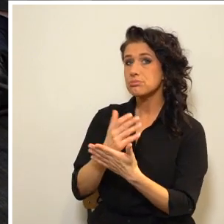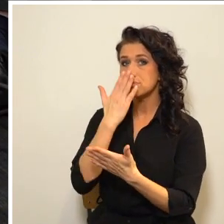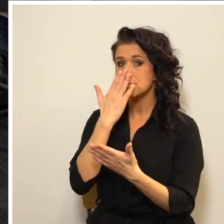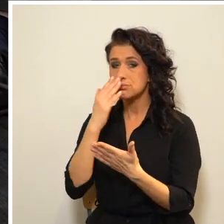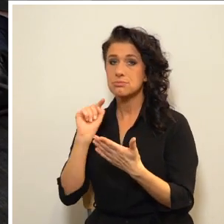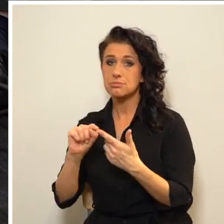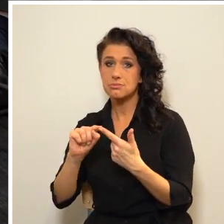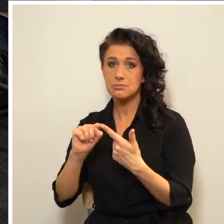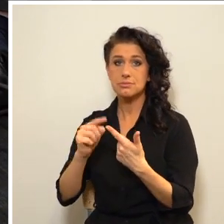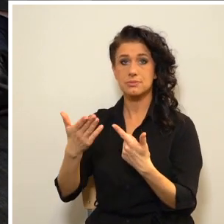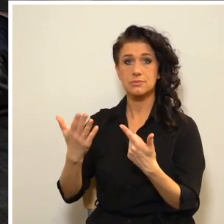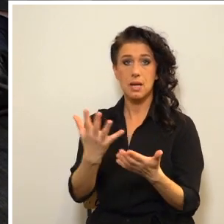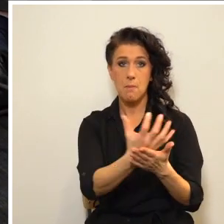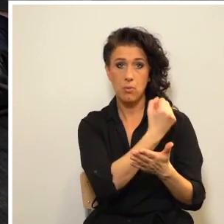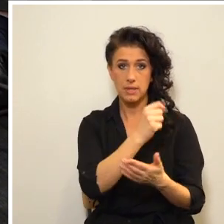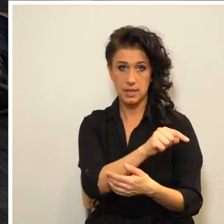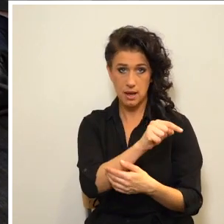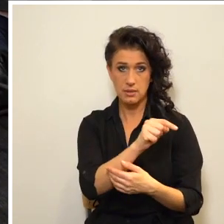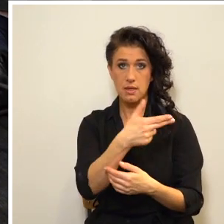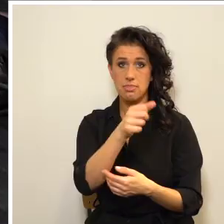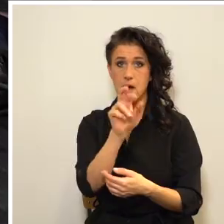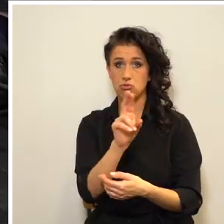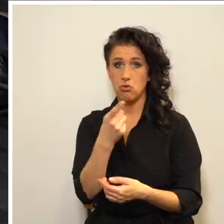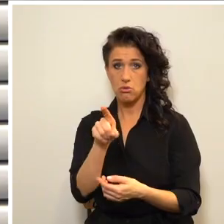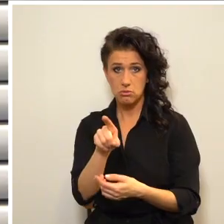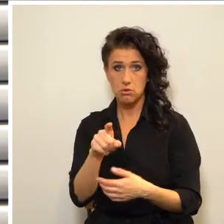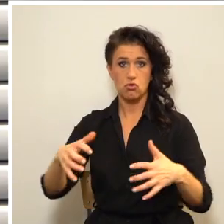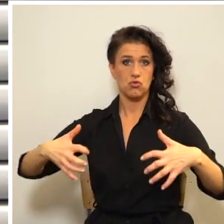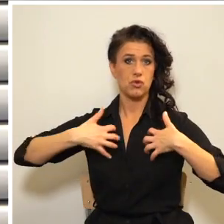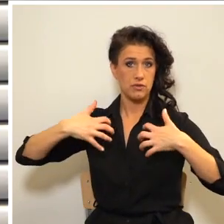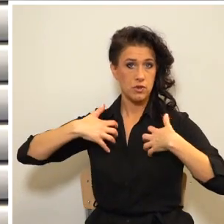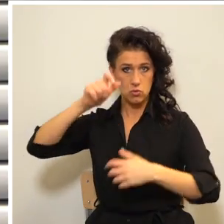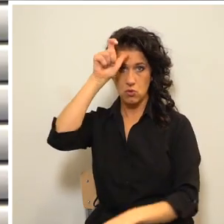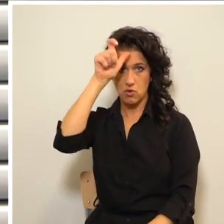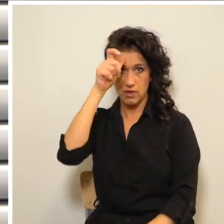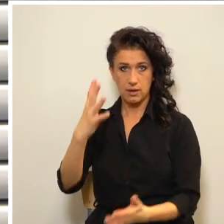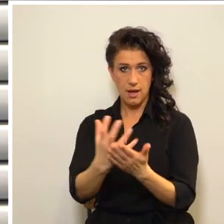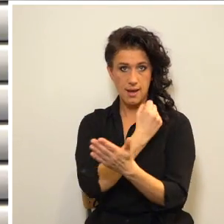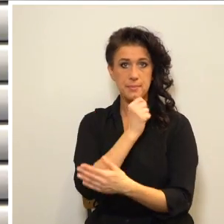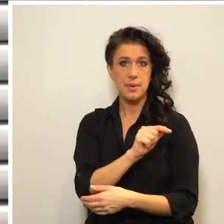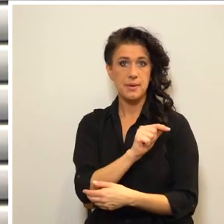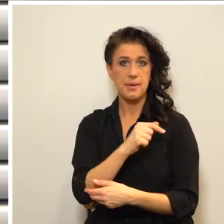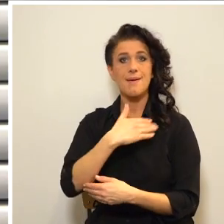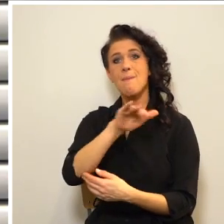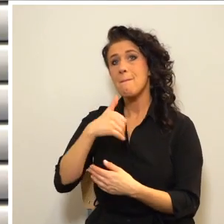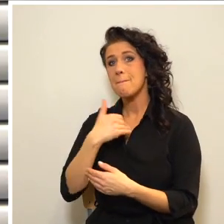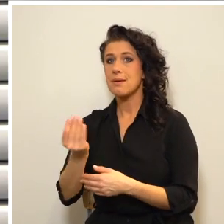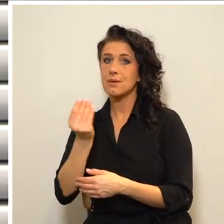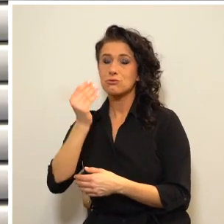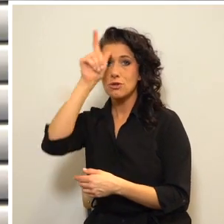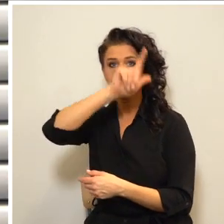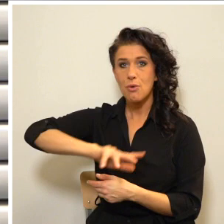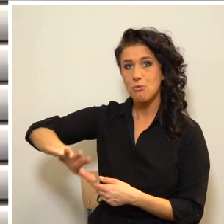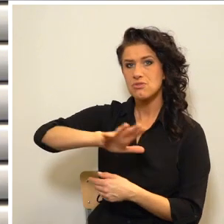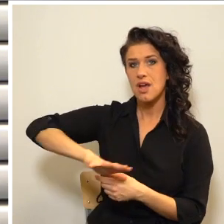Pobieranie narządów od dawców żywych i tutaj my jako społeczeństwo No że tak